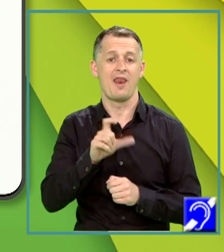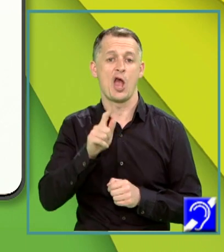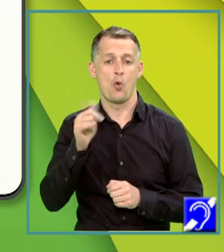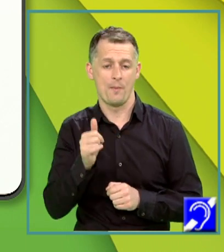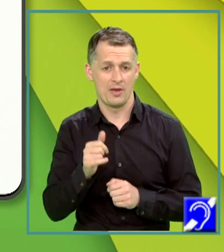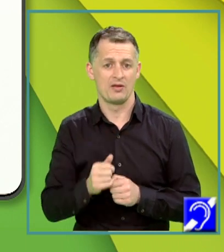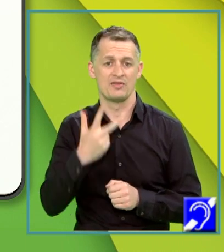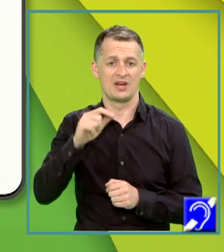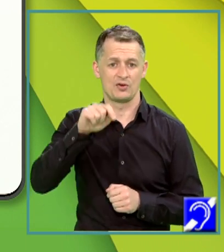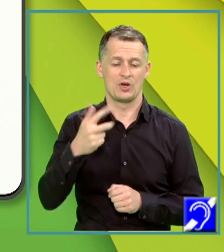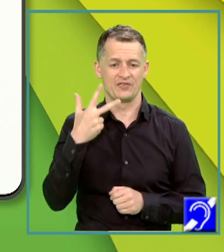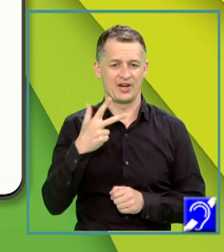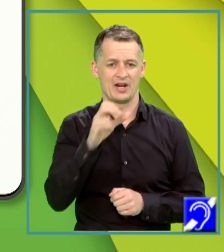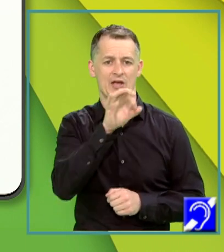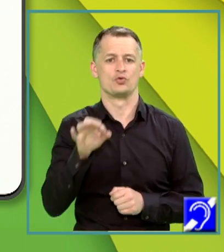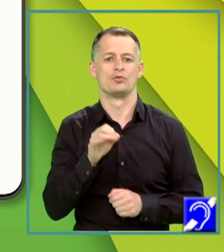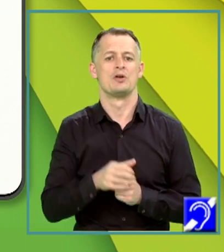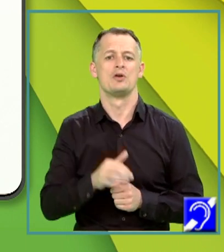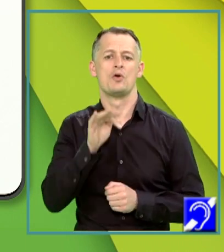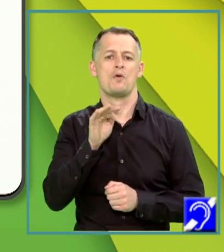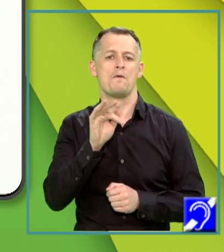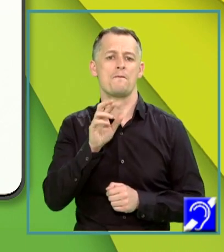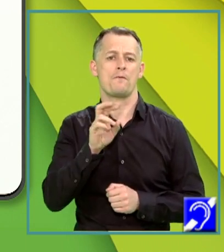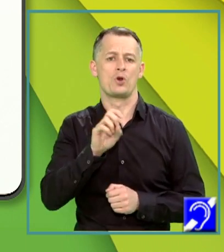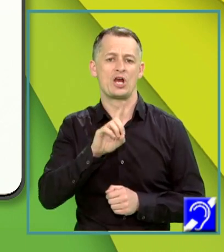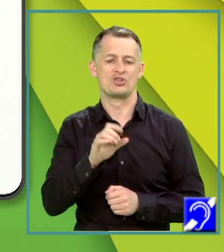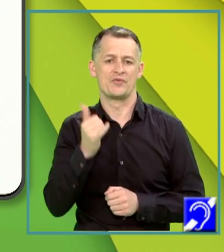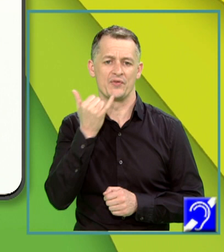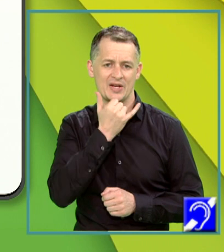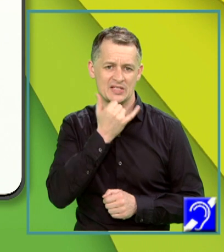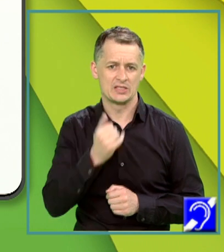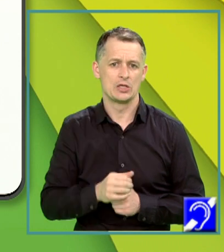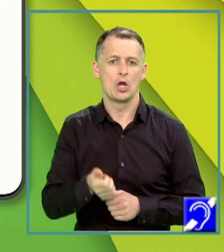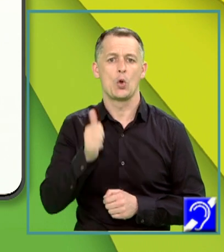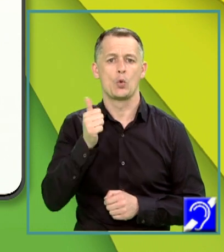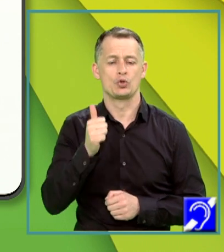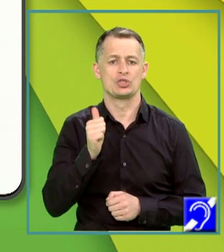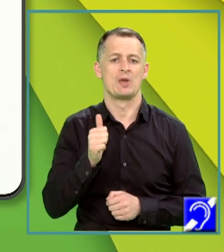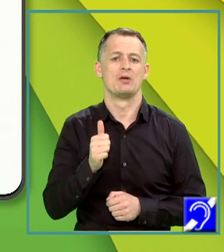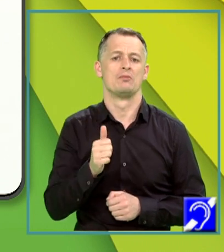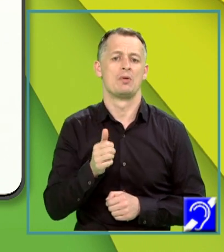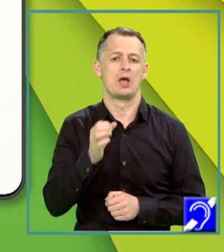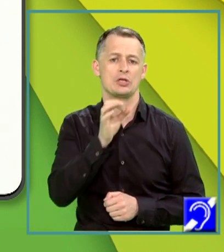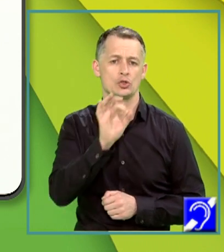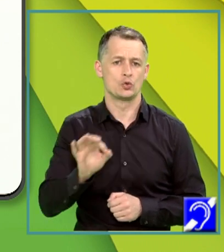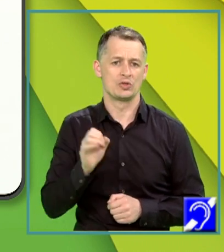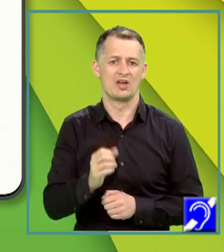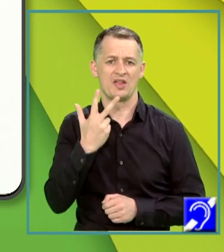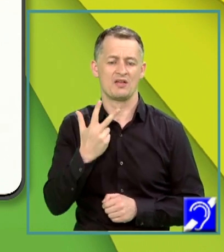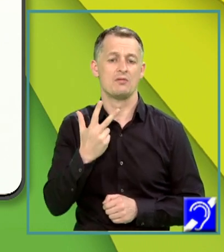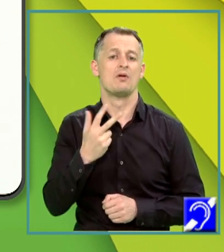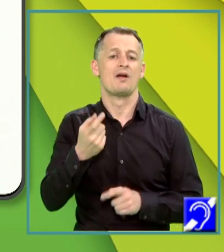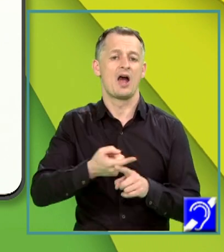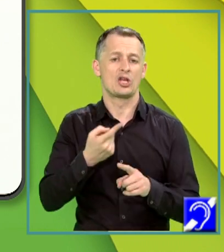proporție de 3,3% furaje verzi în proporție de 11% cartofi 3%